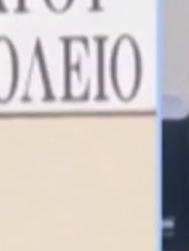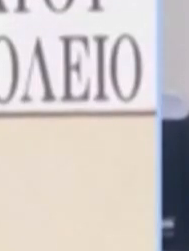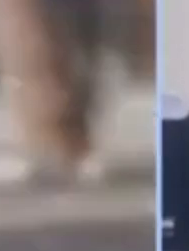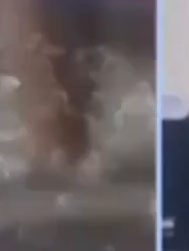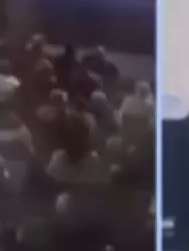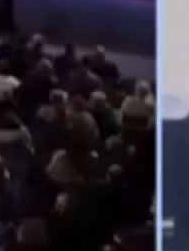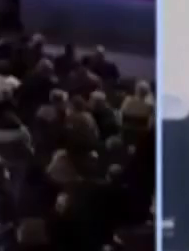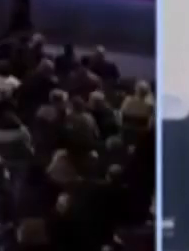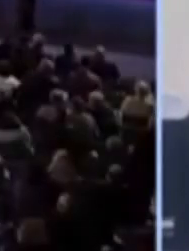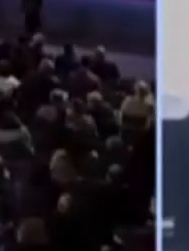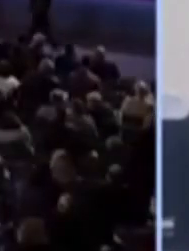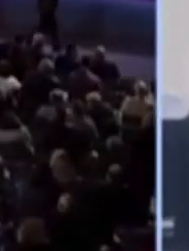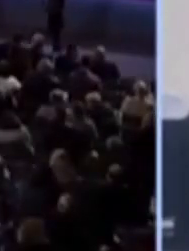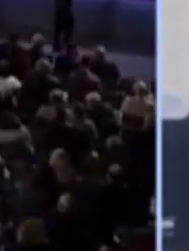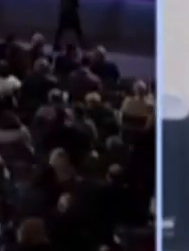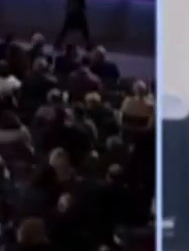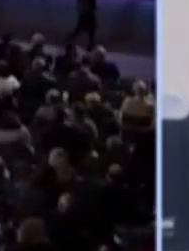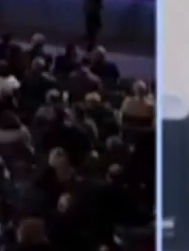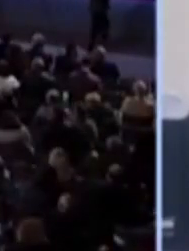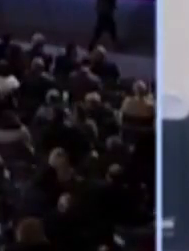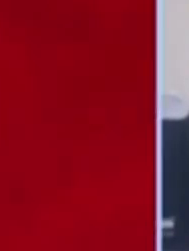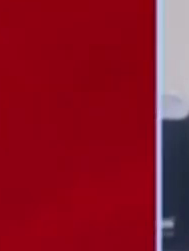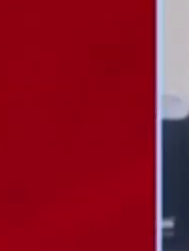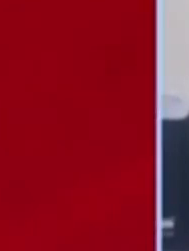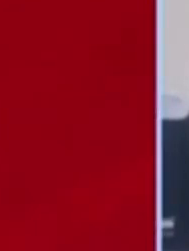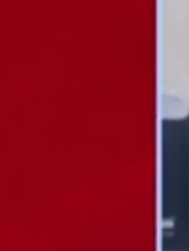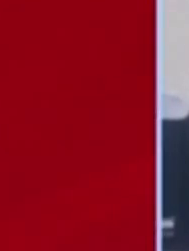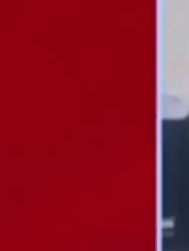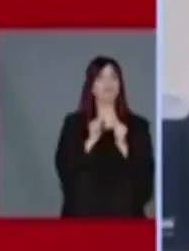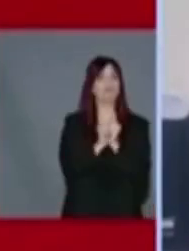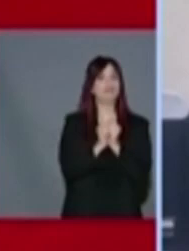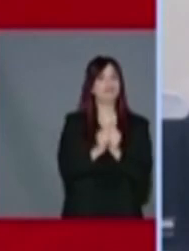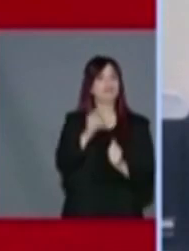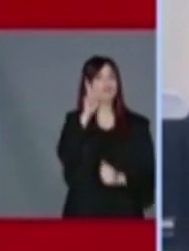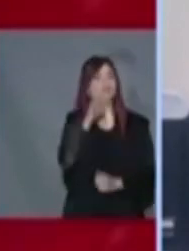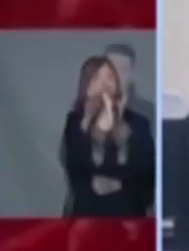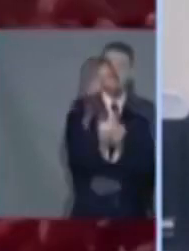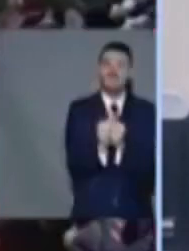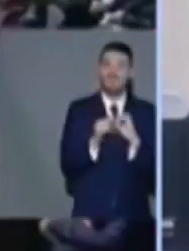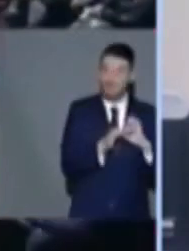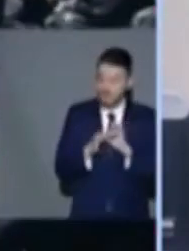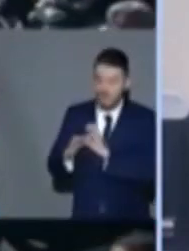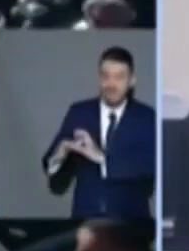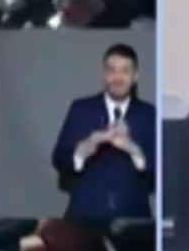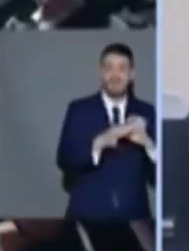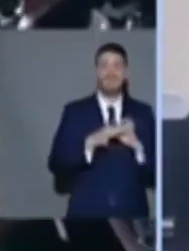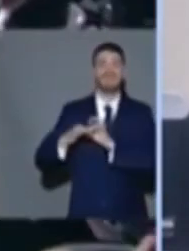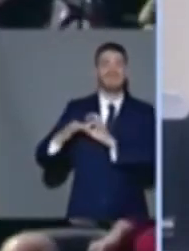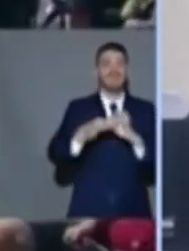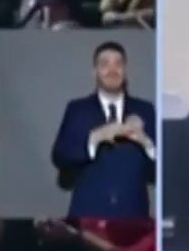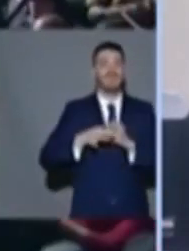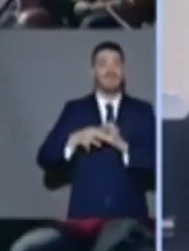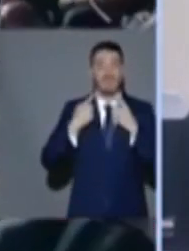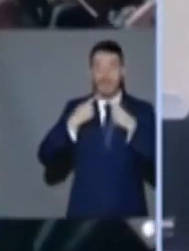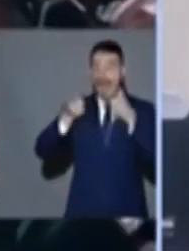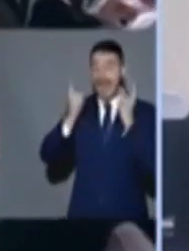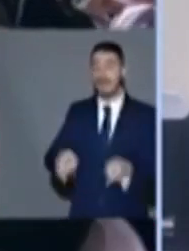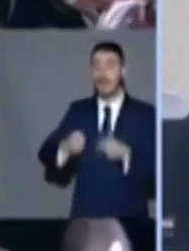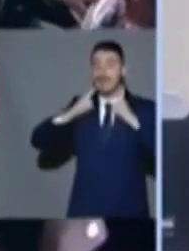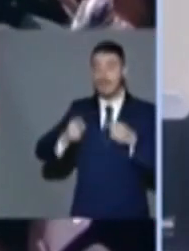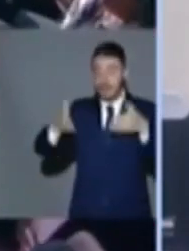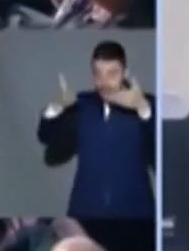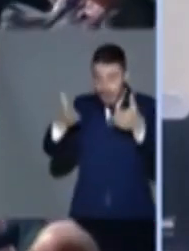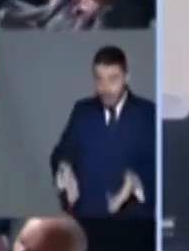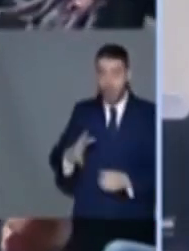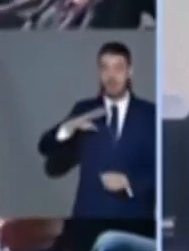Άκουσα νωρίτερα το σχόλιο σου, Ντόρα, με πολύ μεγάλο ενδιαφέρον, που είχε να κάνει με αυτό το οποίο είπε ο ίδιος ο κ. Κασελάκης, ότι δεν είναι πλέον συνασπισμός. Εγώ θα αναρωτηθώ αν είναι και